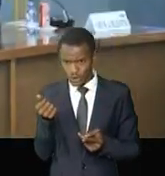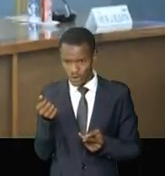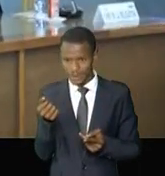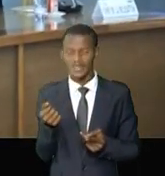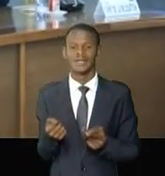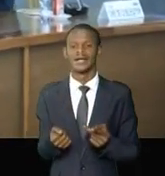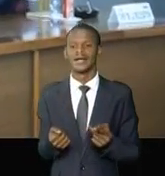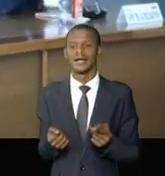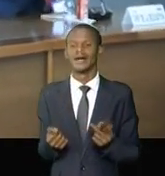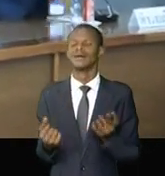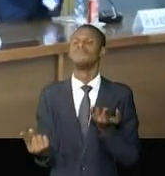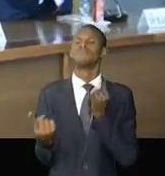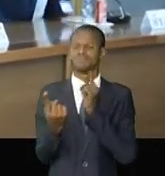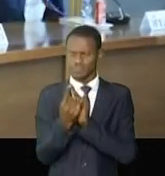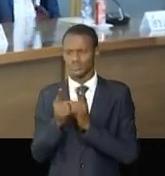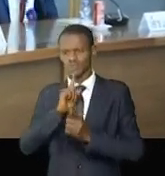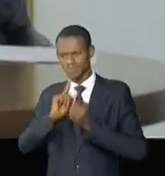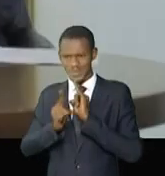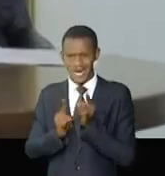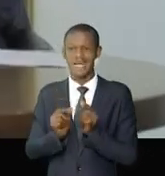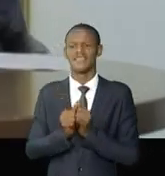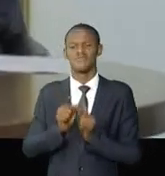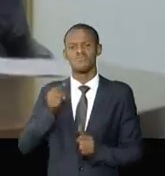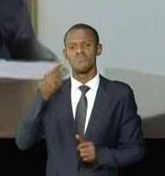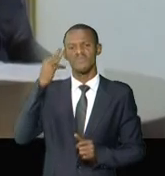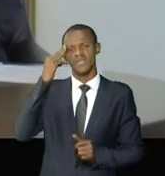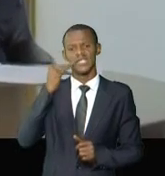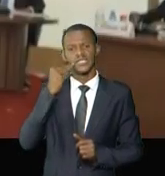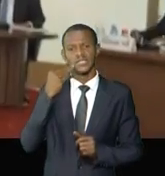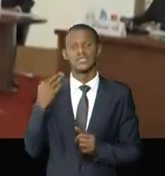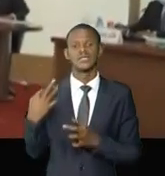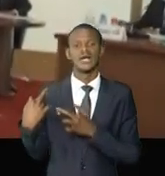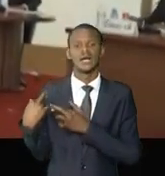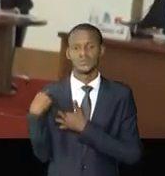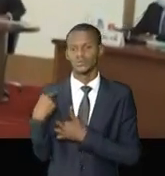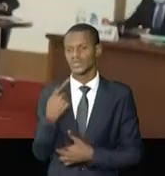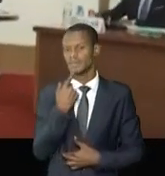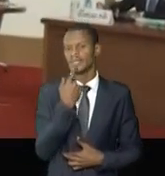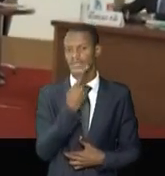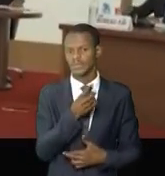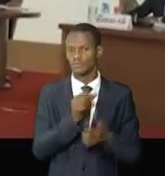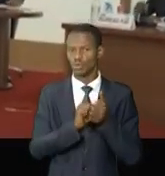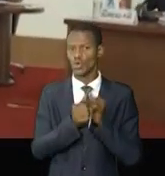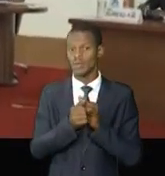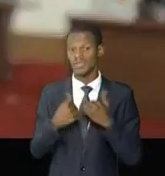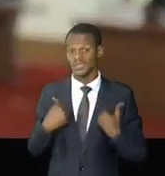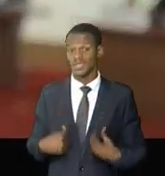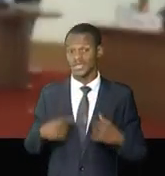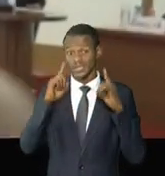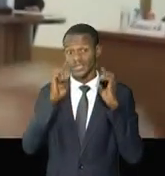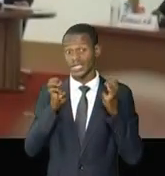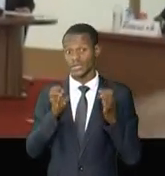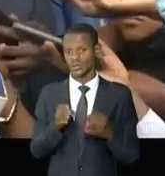Jean-Michel Samalukonde-Kenge étaient riches en idées. La santé et l'éducation ont été parmi les points abordés.